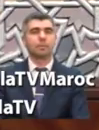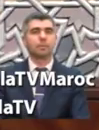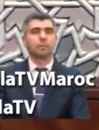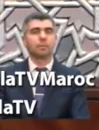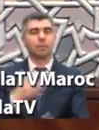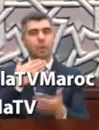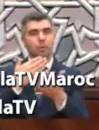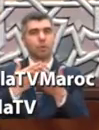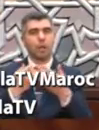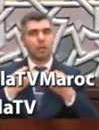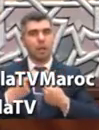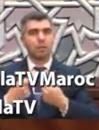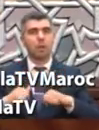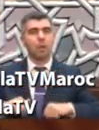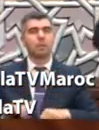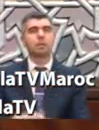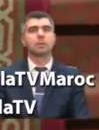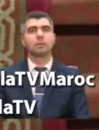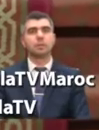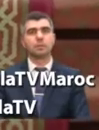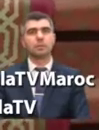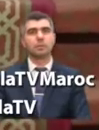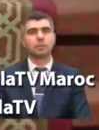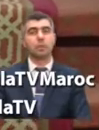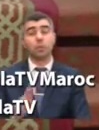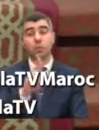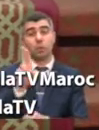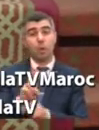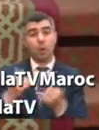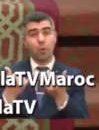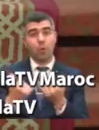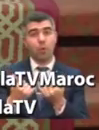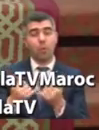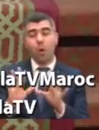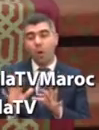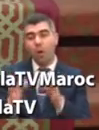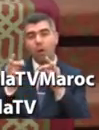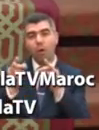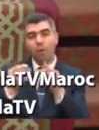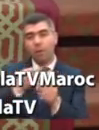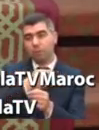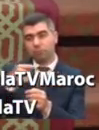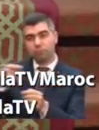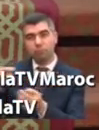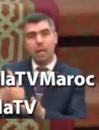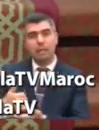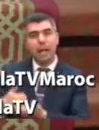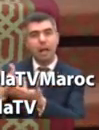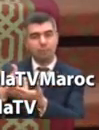شكرا السيد الرئيس. السيد الوزير المحترم، نسائلكم عن المعايير المعتمدة لتوزيع